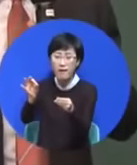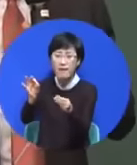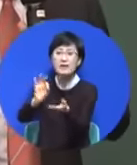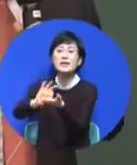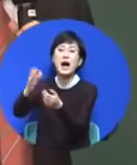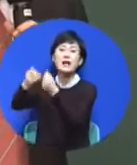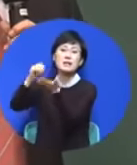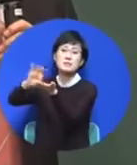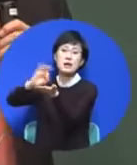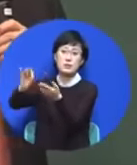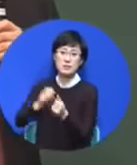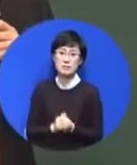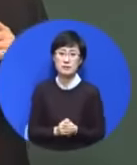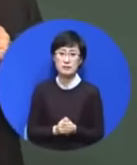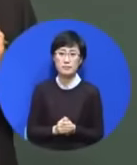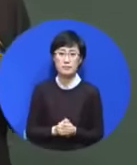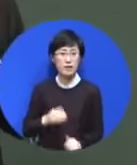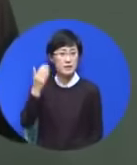없